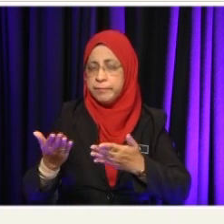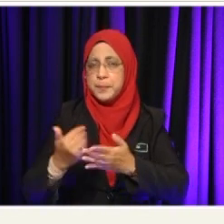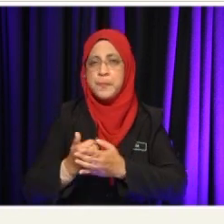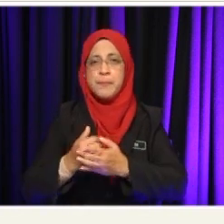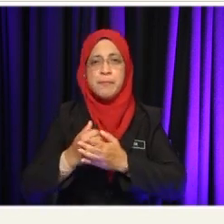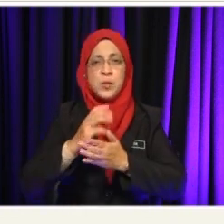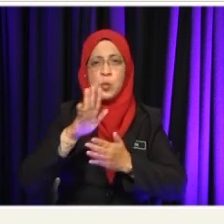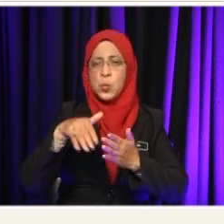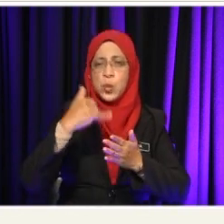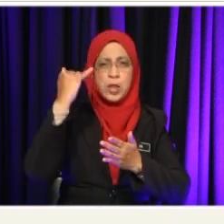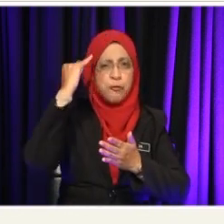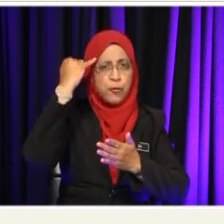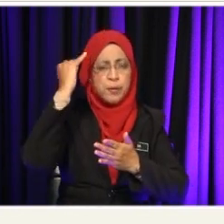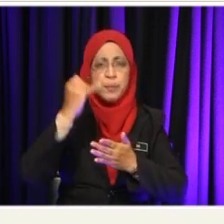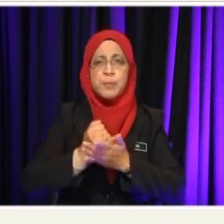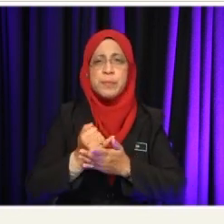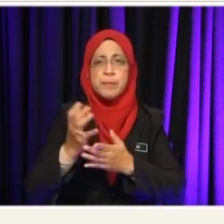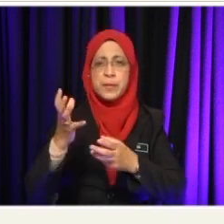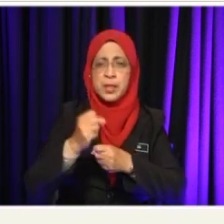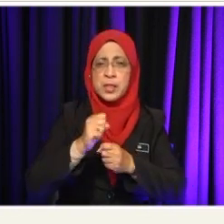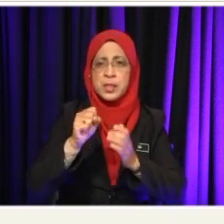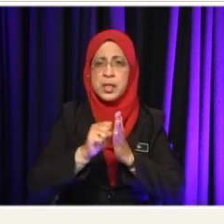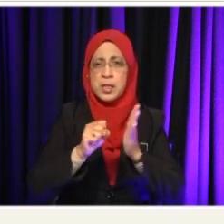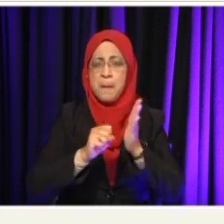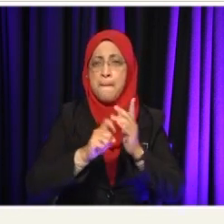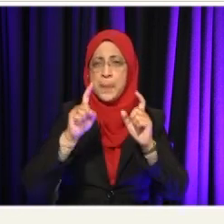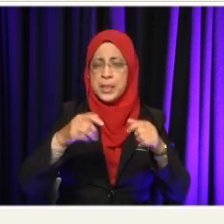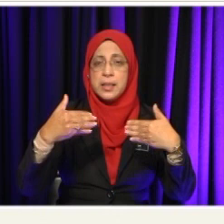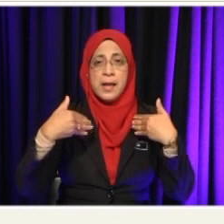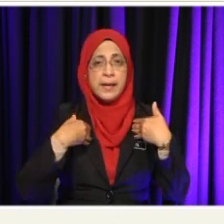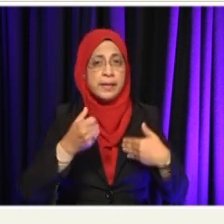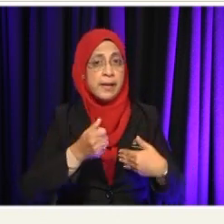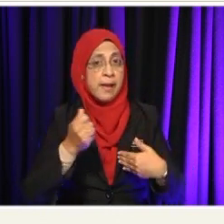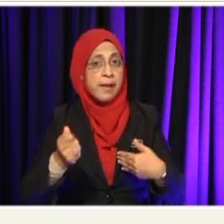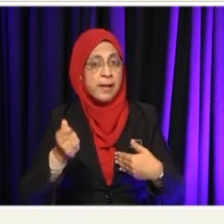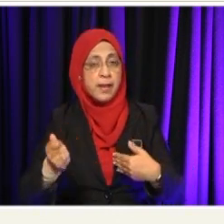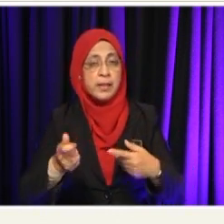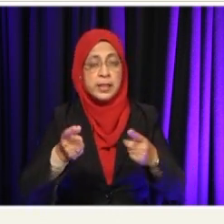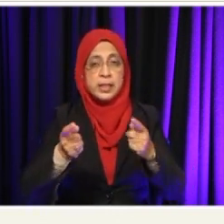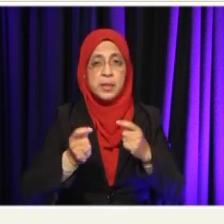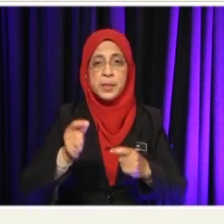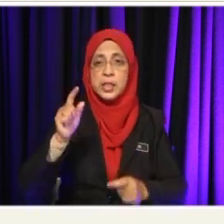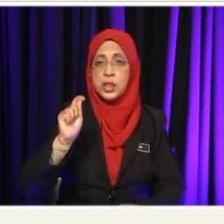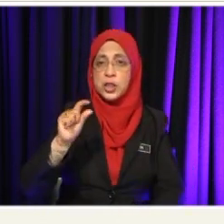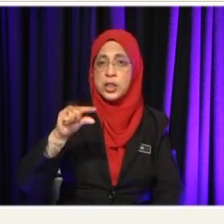maklumat tersebut dengan syarat penerima GPS